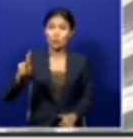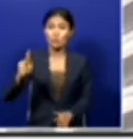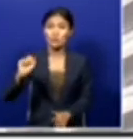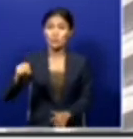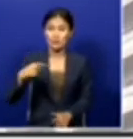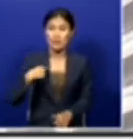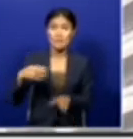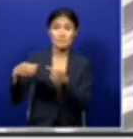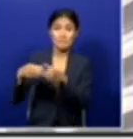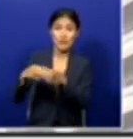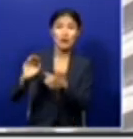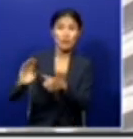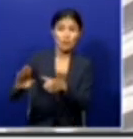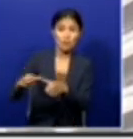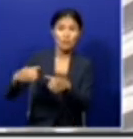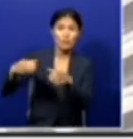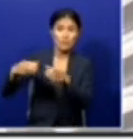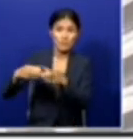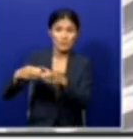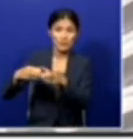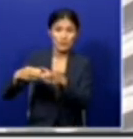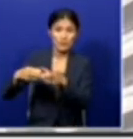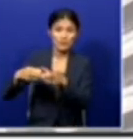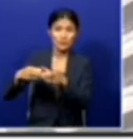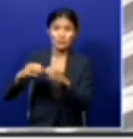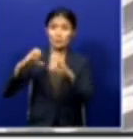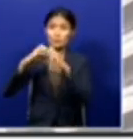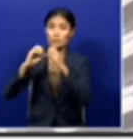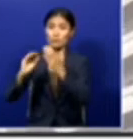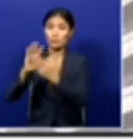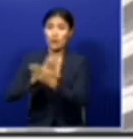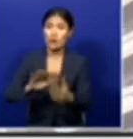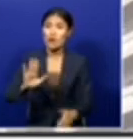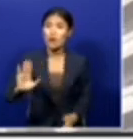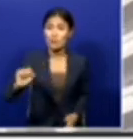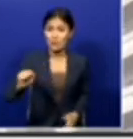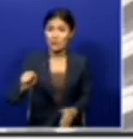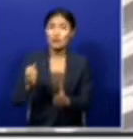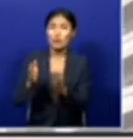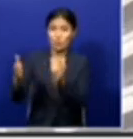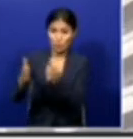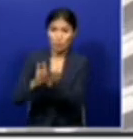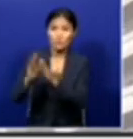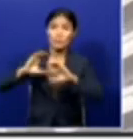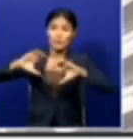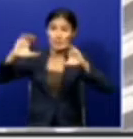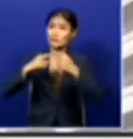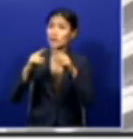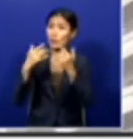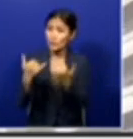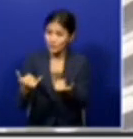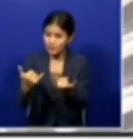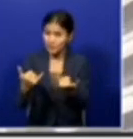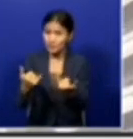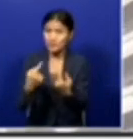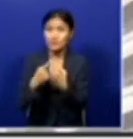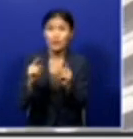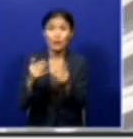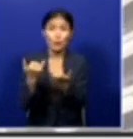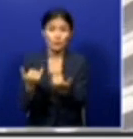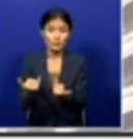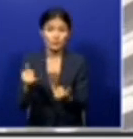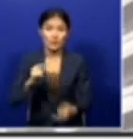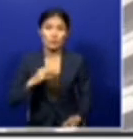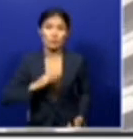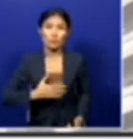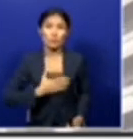ฝั่งฝ่ายรัฐบาลแต่วันนี้ท่านได้แสดงสิบบลิตโดยเฉพาะท่านเป็นลูกชายของผู้ที่ผ